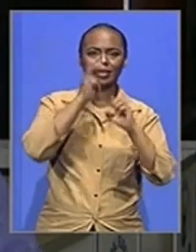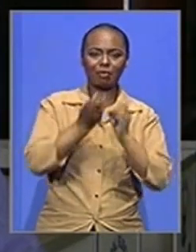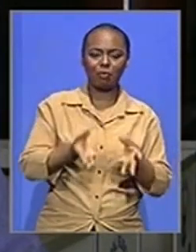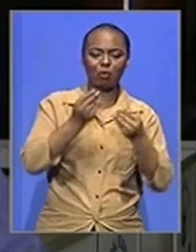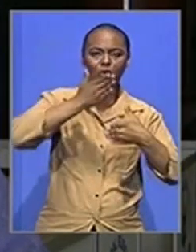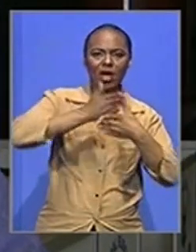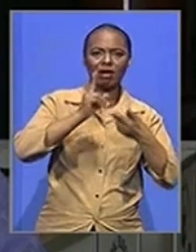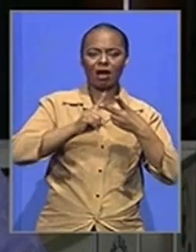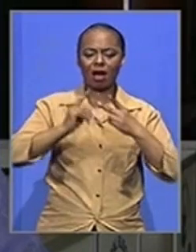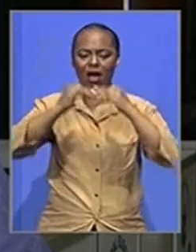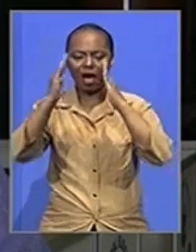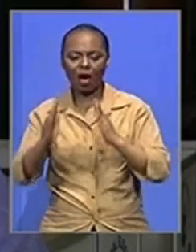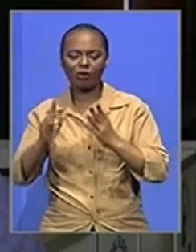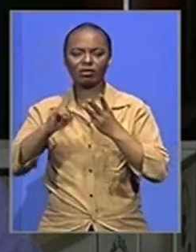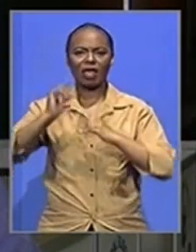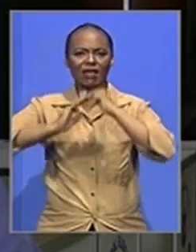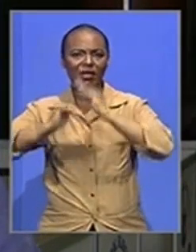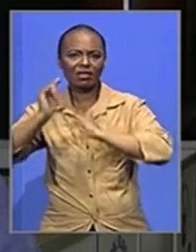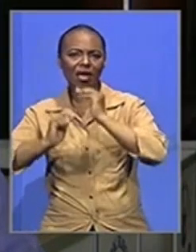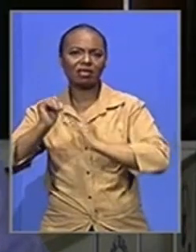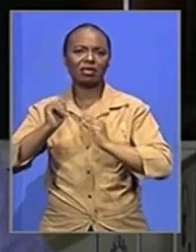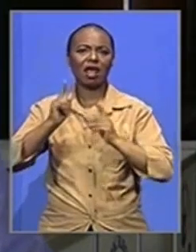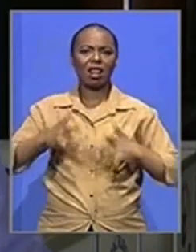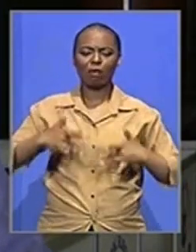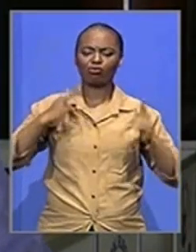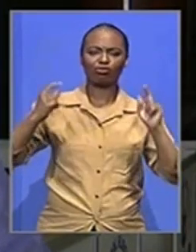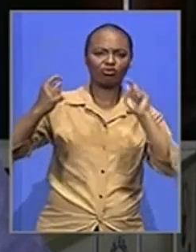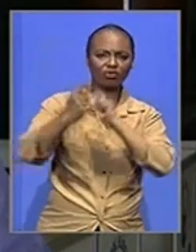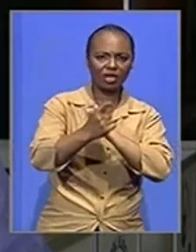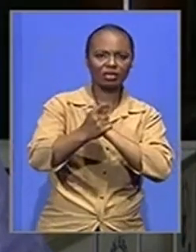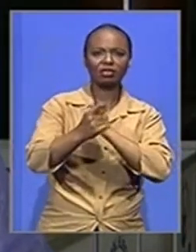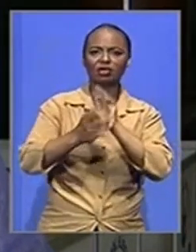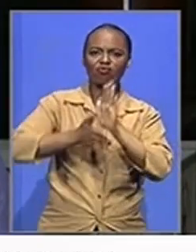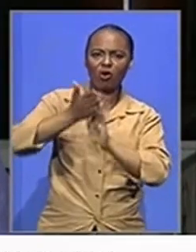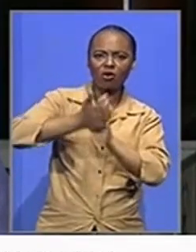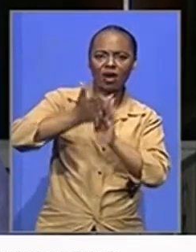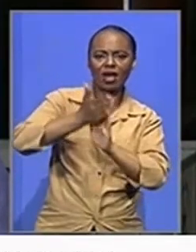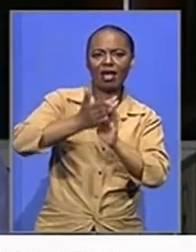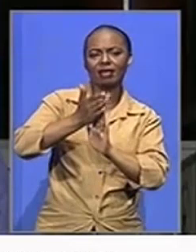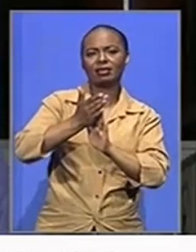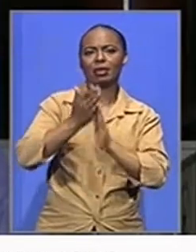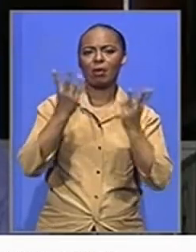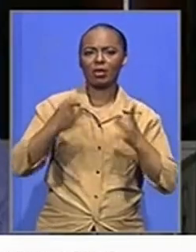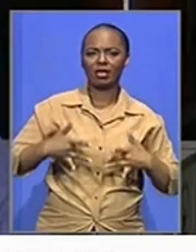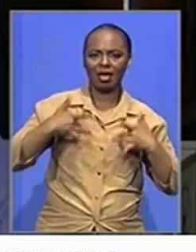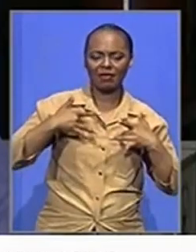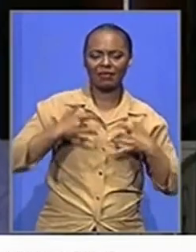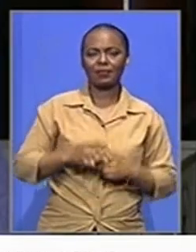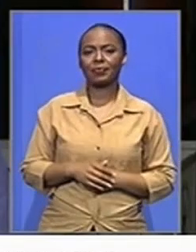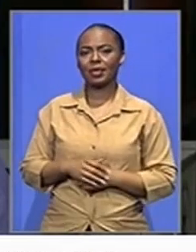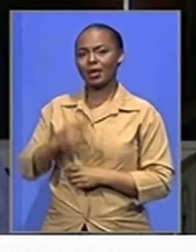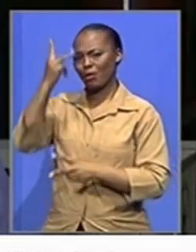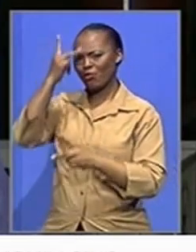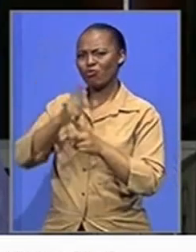tlisa infrastructure e leng gore e tlisa phetogo as well as progress mo bophelong ba batho. Prof, go